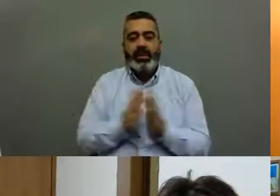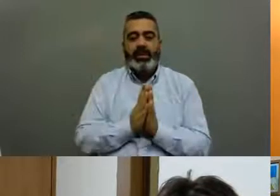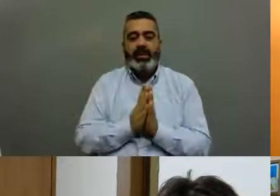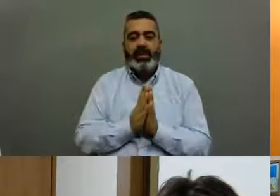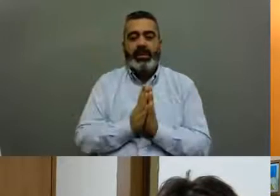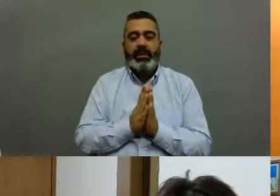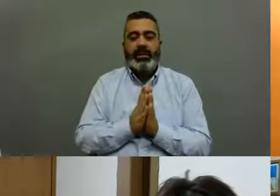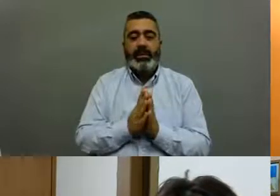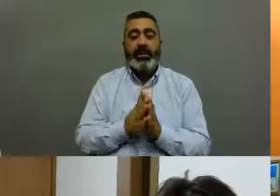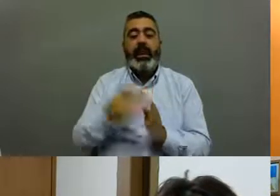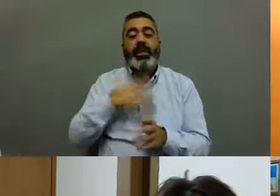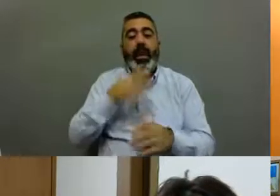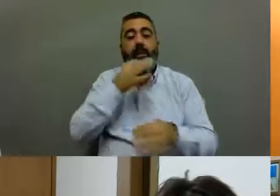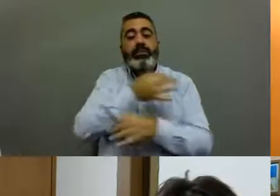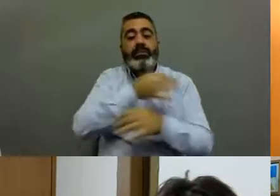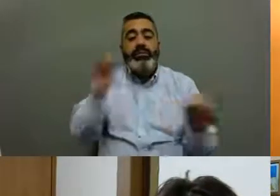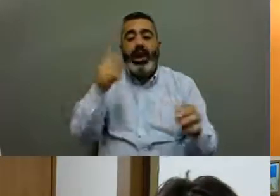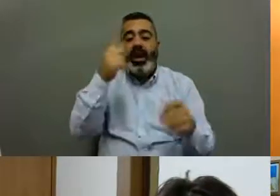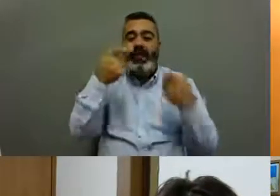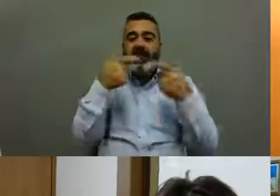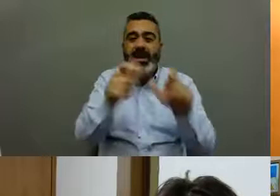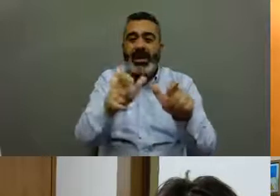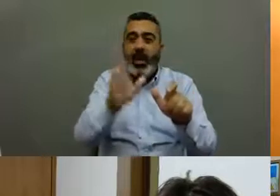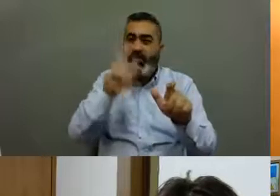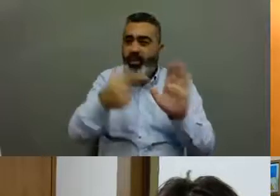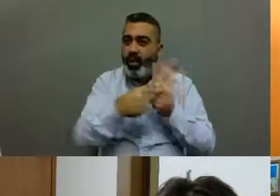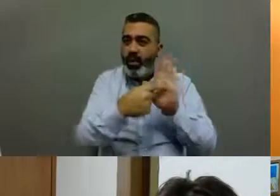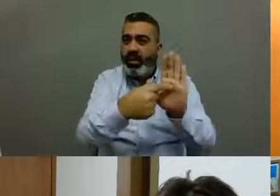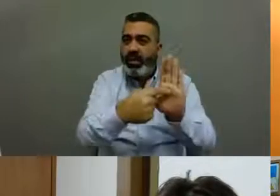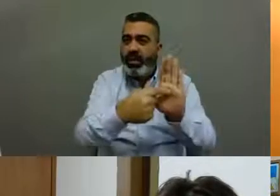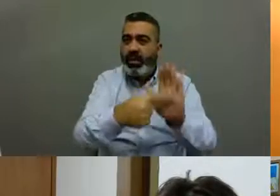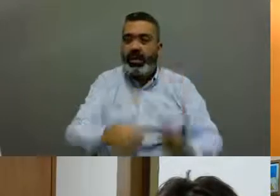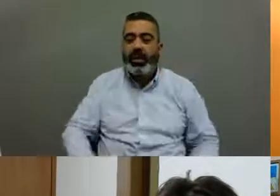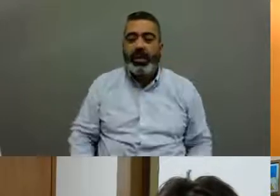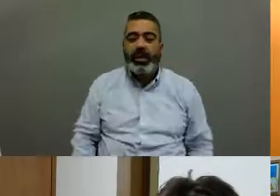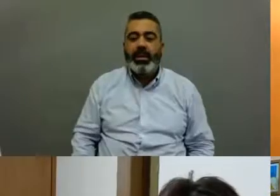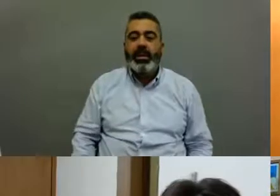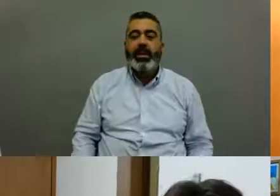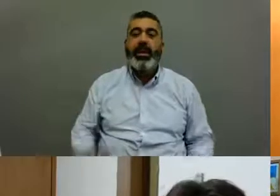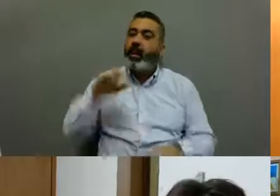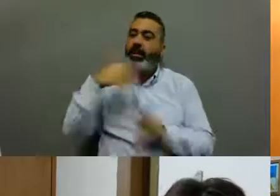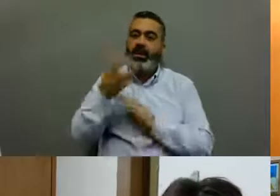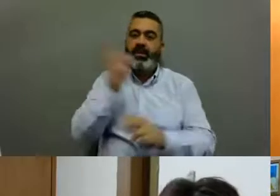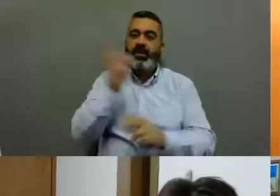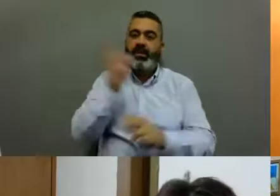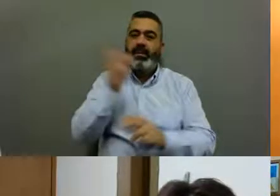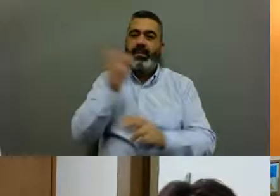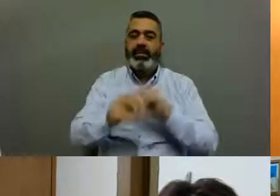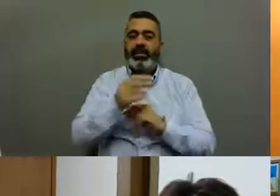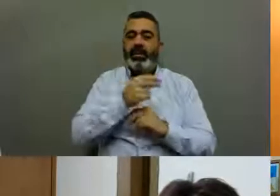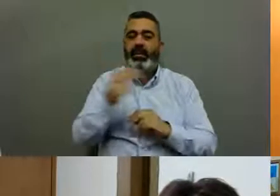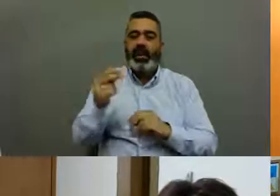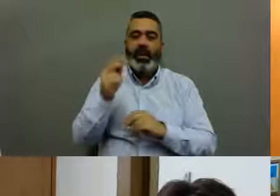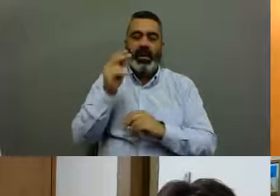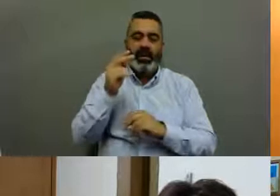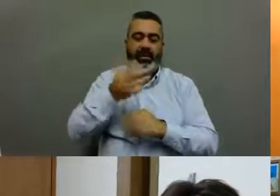Θέλω να μοιραστώ μαζί σας ένα βιντεάκι, αν μπορώ να κάνω share screen, και μετά να συνεχίσω την τοποθέτησή μου και τα σχόλιά